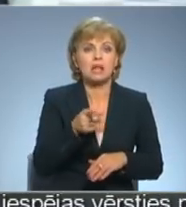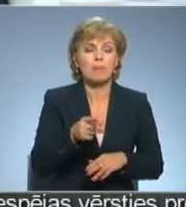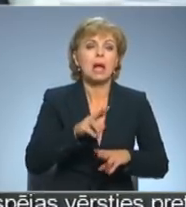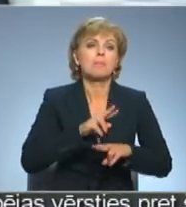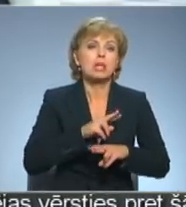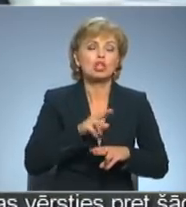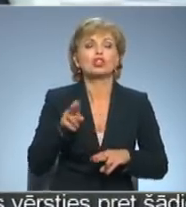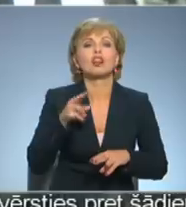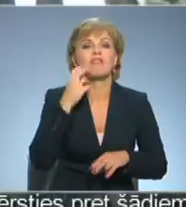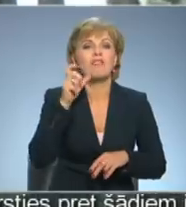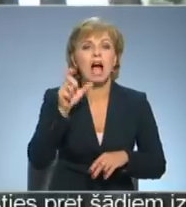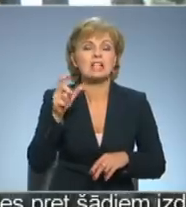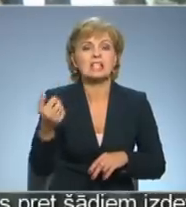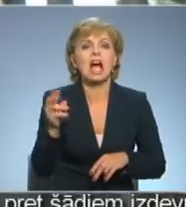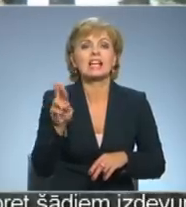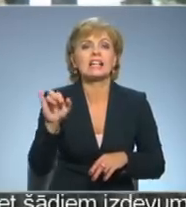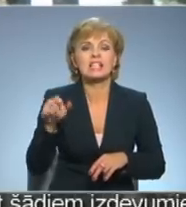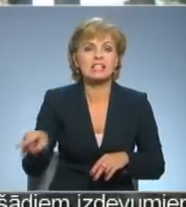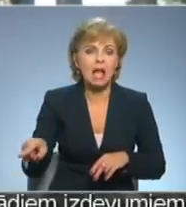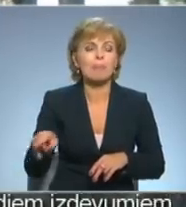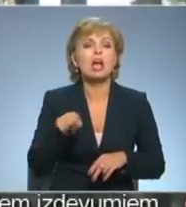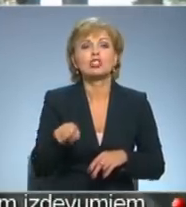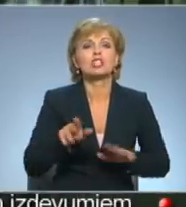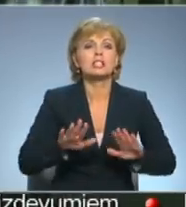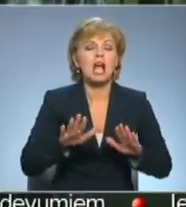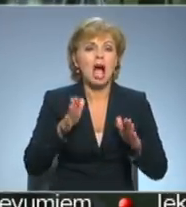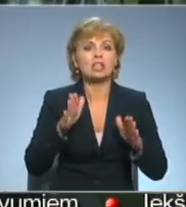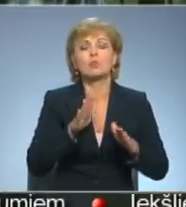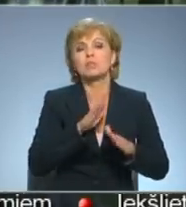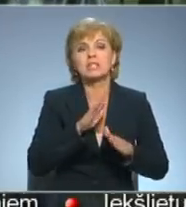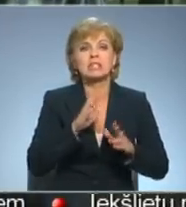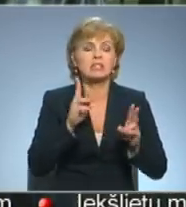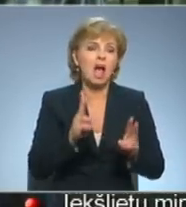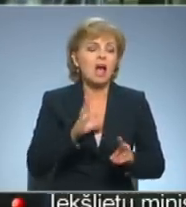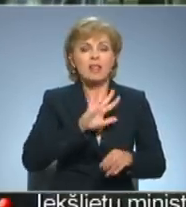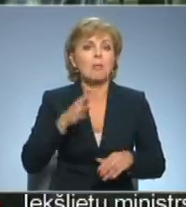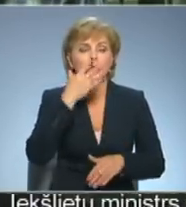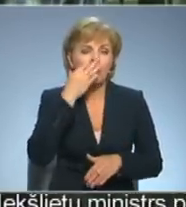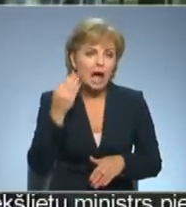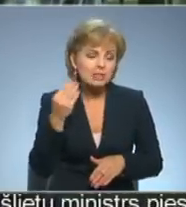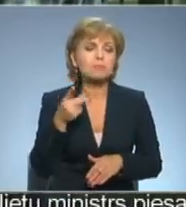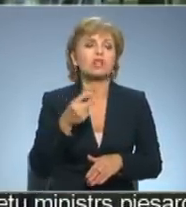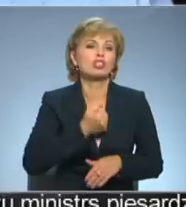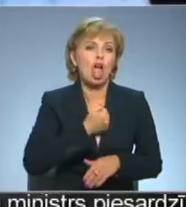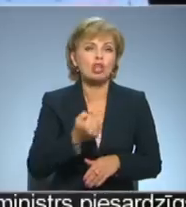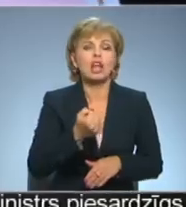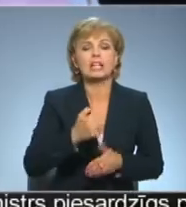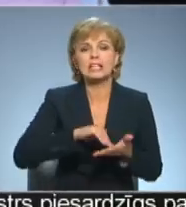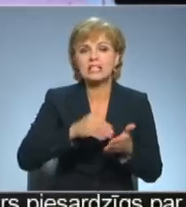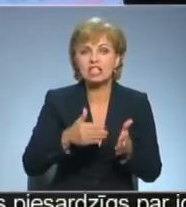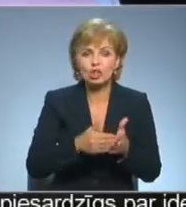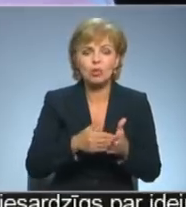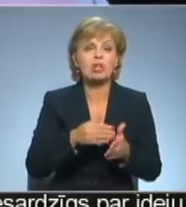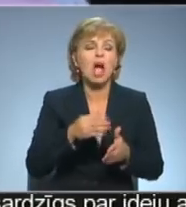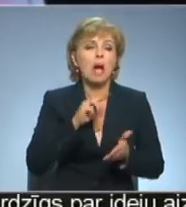Kristapiņa vecāki, gan radinieki vēlas, lai šis gadījums netiek aizmirsts, jo tā ir kārtējās kaudrās situācija, kad pieļautās kļūdas noved